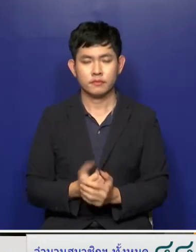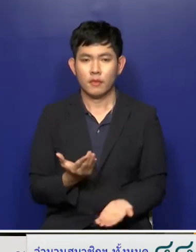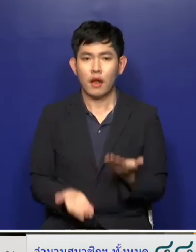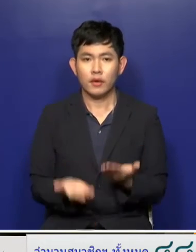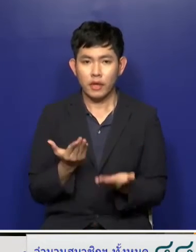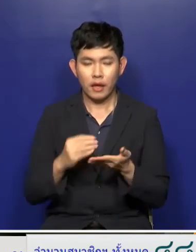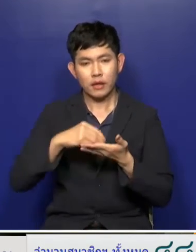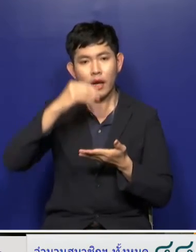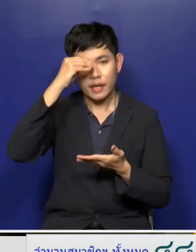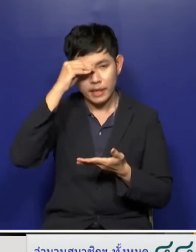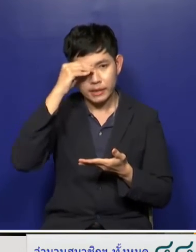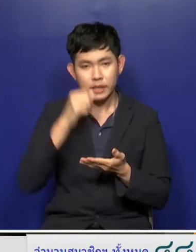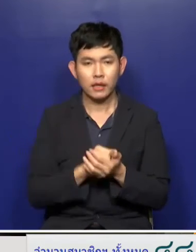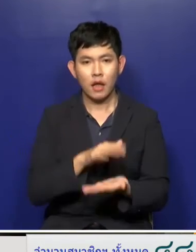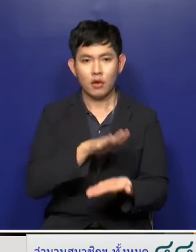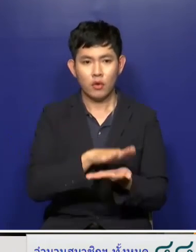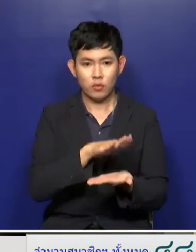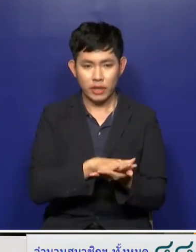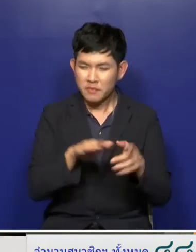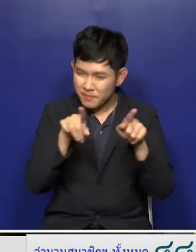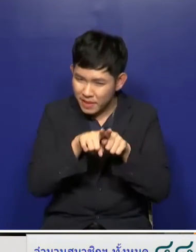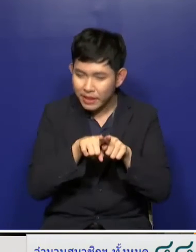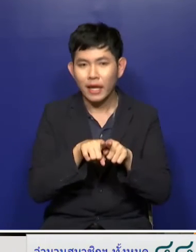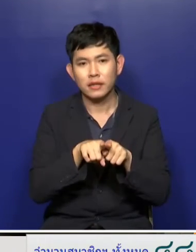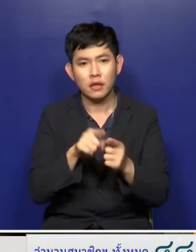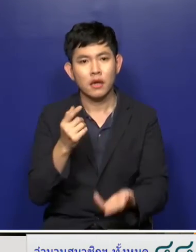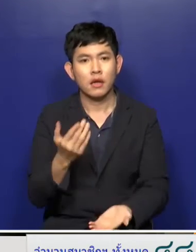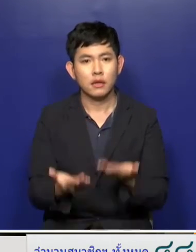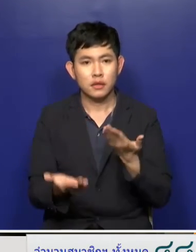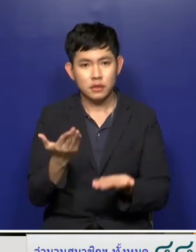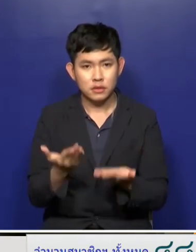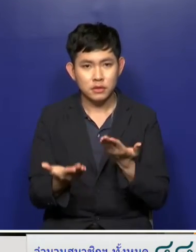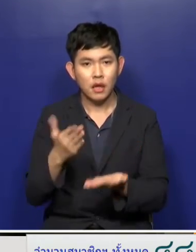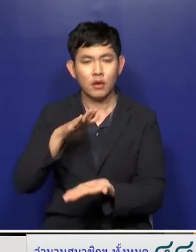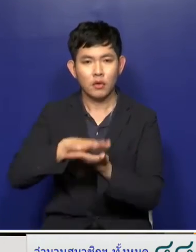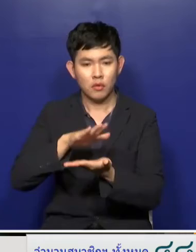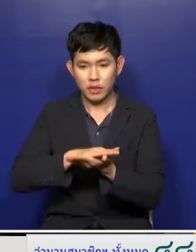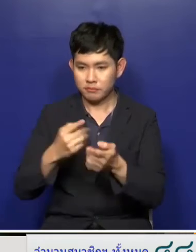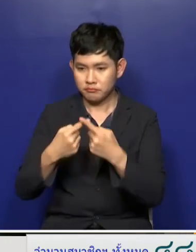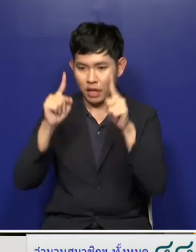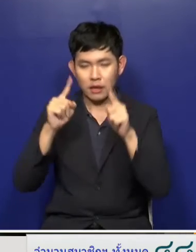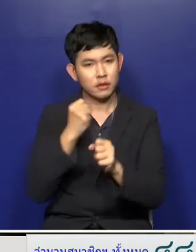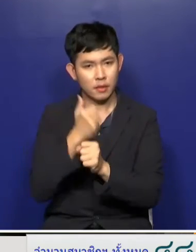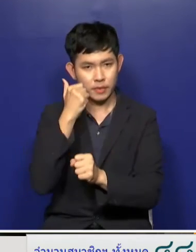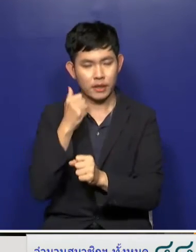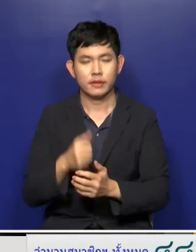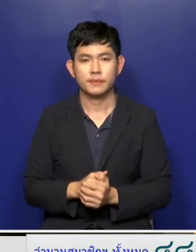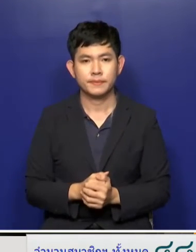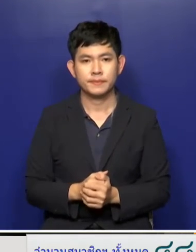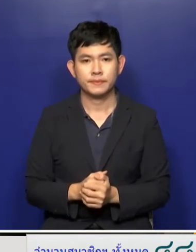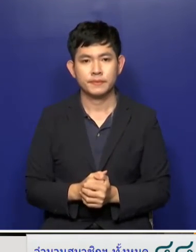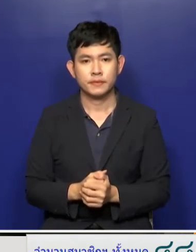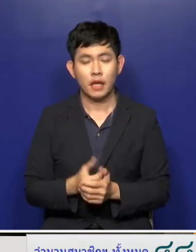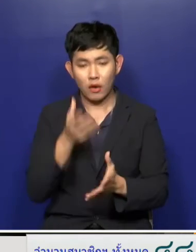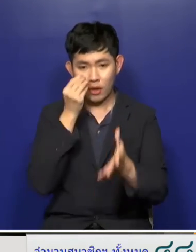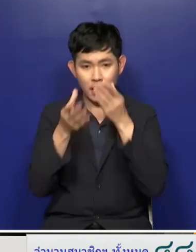เป็นผลการเรียนจากตรฐานศึษาเดีวกันจากศึษาเดีวกันหรอไม่ก็ตามรวมทั้งการเรียนร